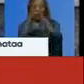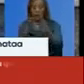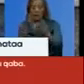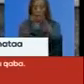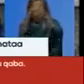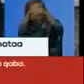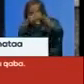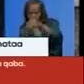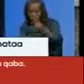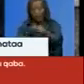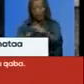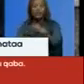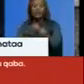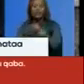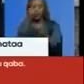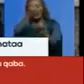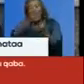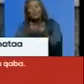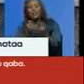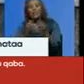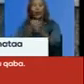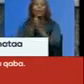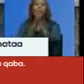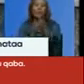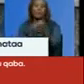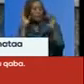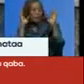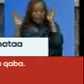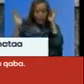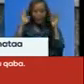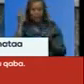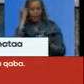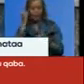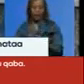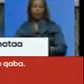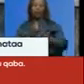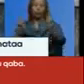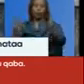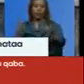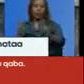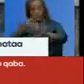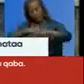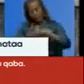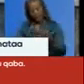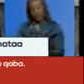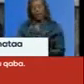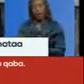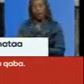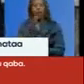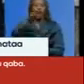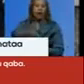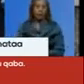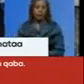በዴሞክራሲያዊ አስተዳደር ውስጥ የመጀመሪያውም የመጨረሻውም መርህ በመደማመጥ የሐሳብ ልዩነትን ማስተናገድ መሆን